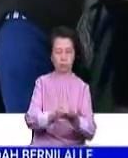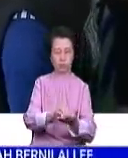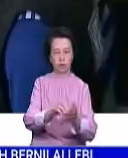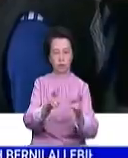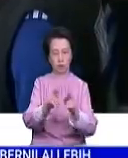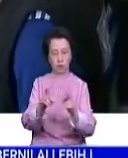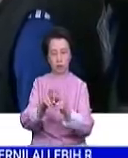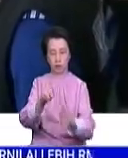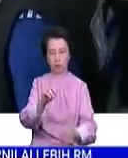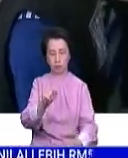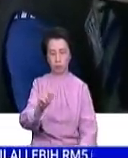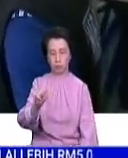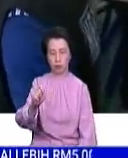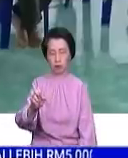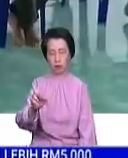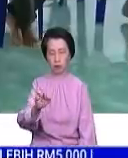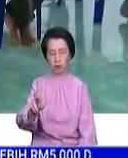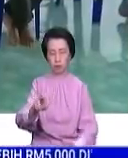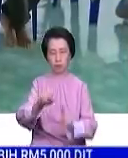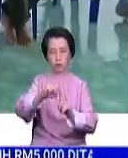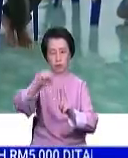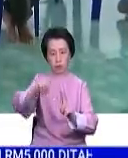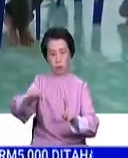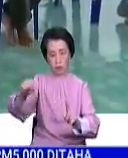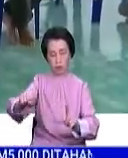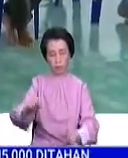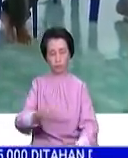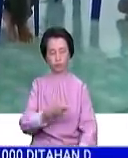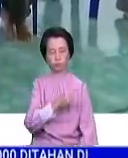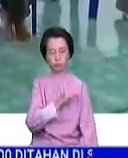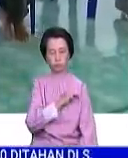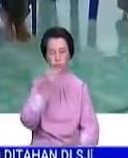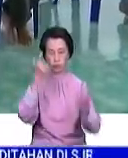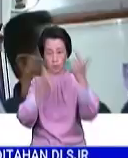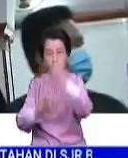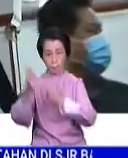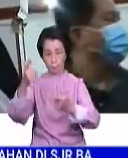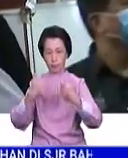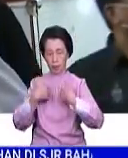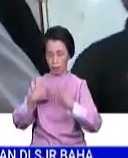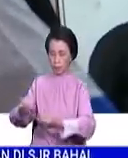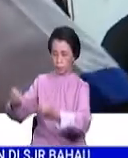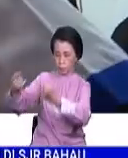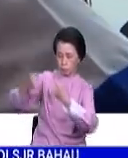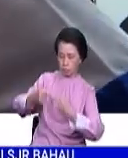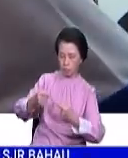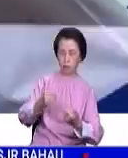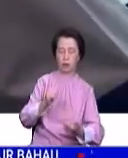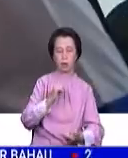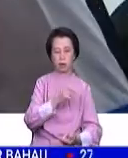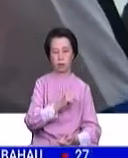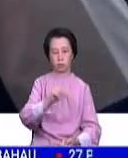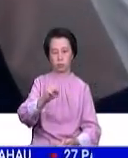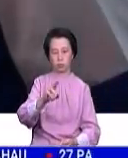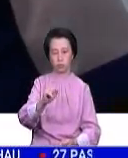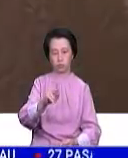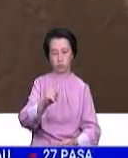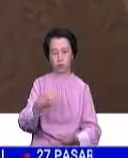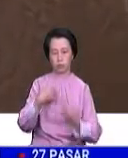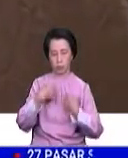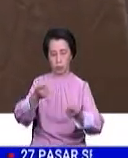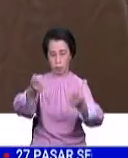Kampung Tanjung Aru, Sandakan. Hadir sama Menteri Pelancongan, Kebudayaan dan Alam Sekitar Sabah yang juga Adun Sukau, Datuk Jaffri